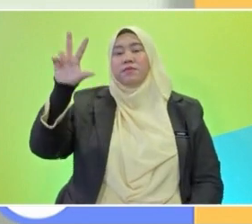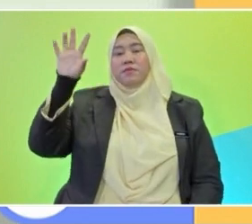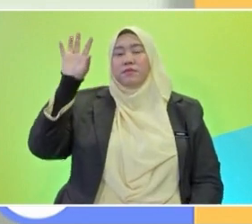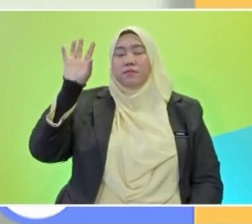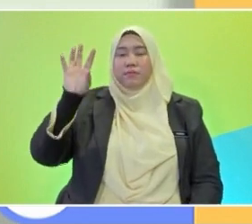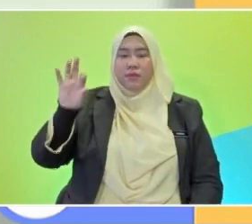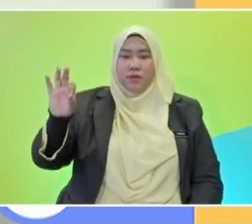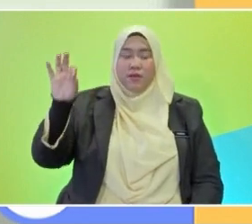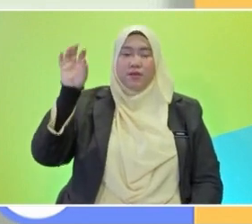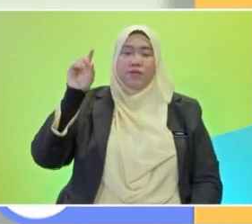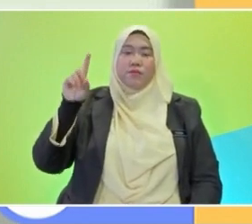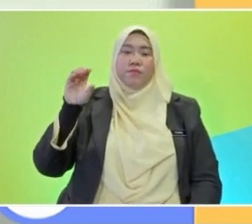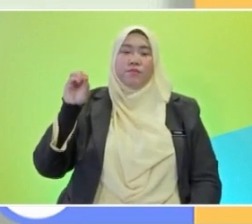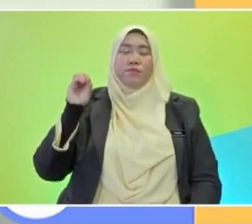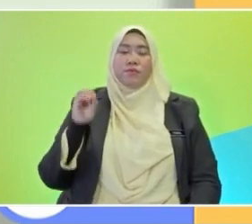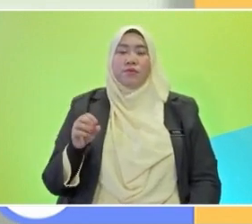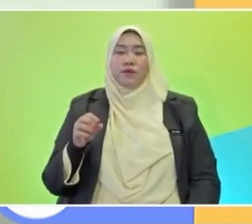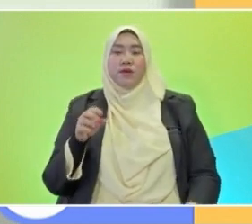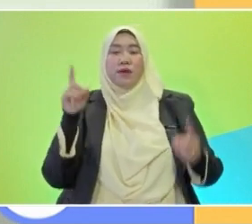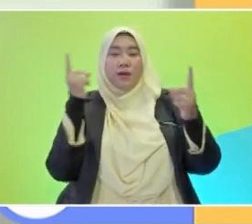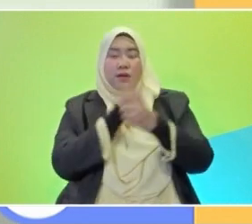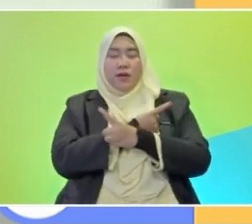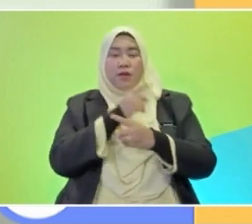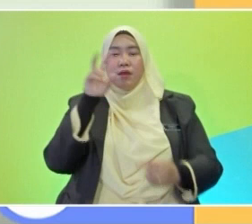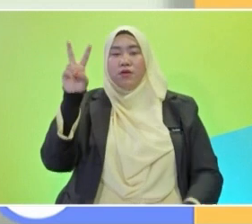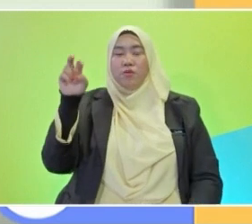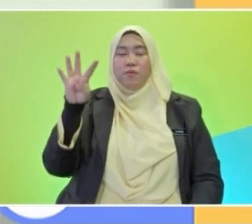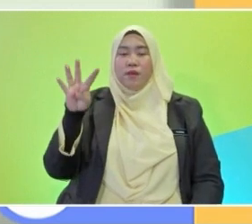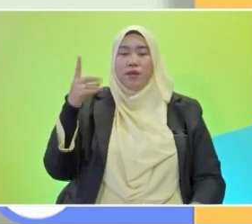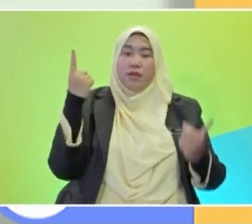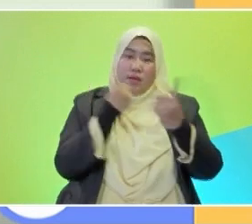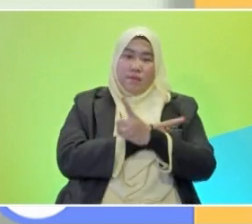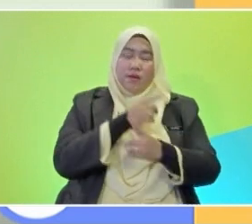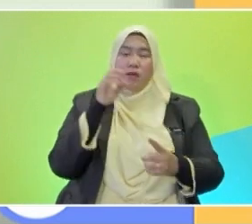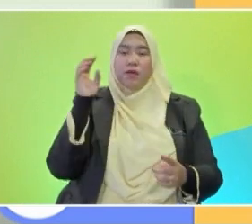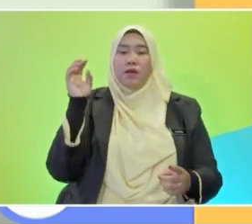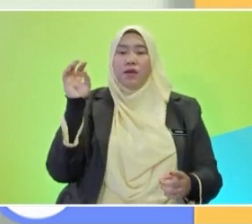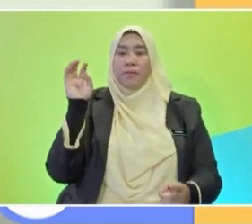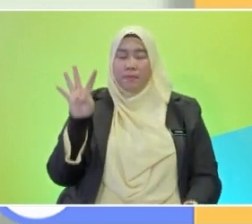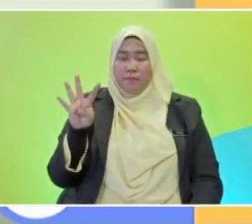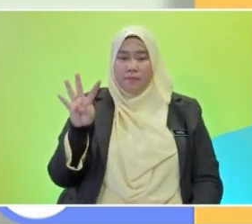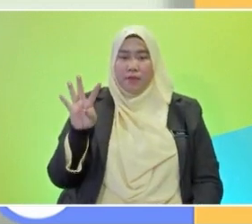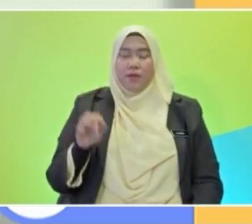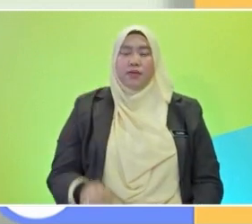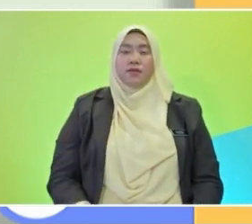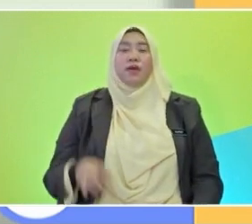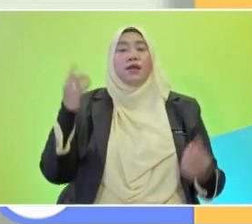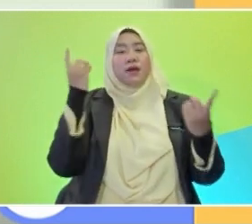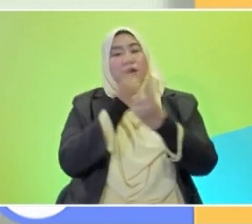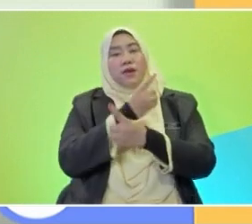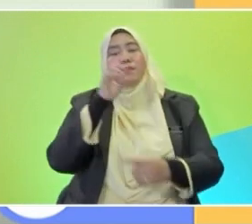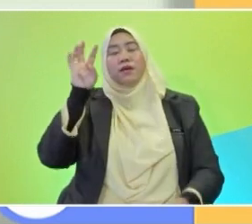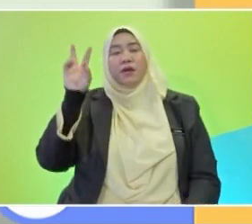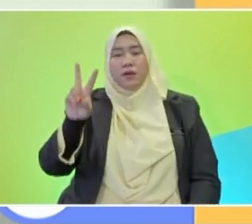Diharapkan dengan 24 jadi kita akan garap cv4 dulu baik iku teruskan dengan pengiraan dan darat tolak dengan Duo